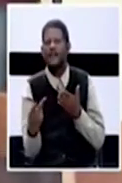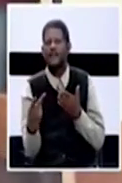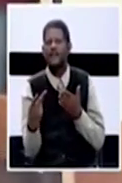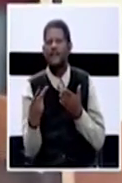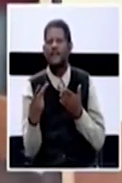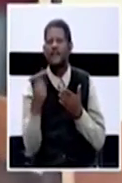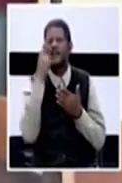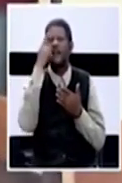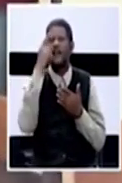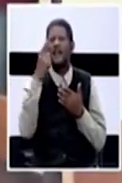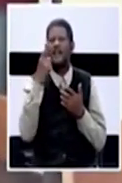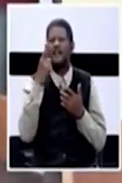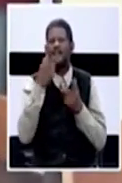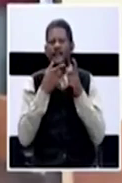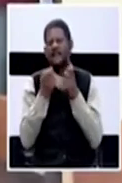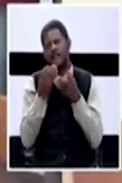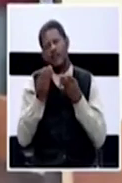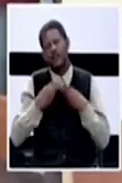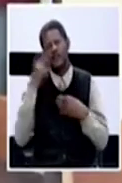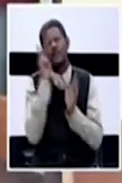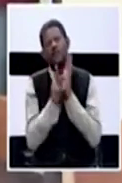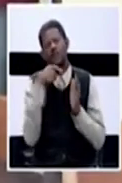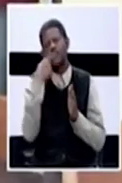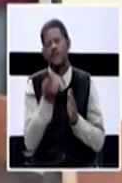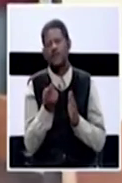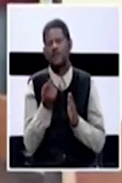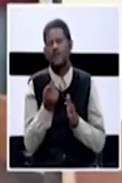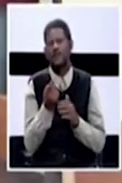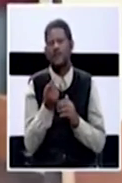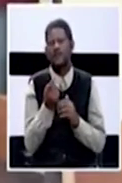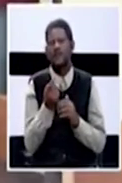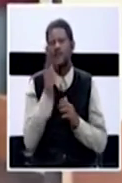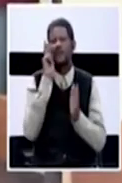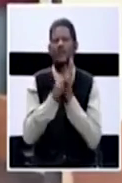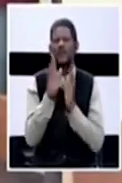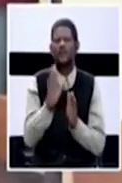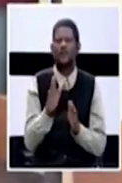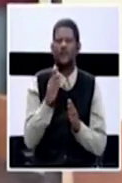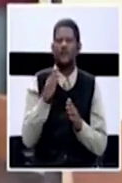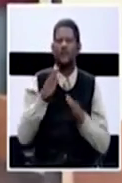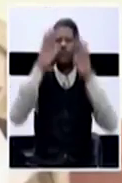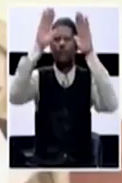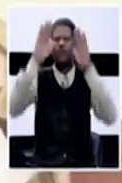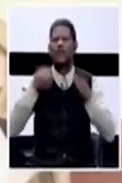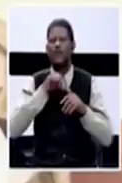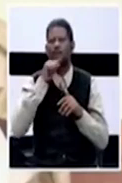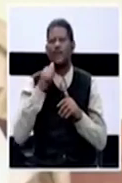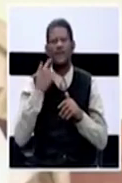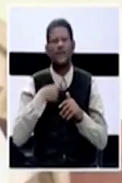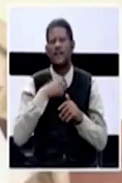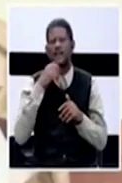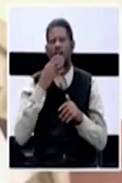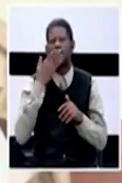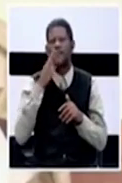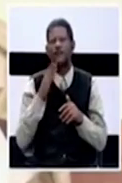ኣይክእል ኒአን ሓንቲ ጥይታብ ንወጃኻትኩም ገለመለ ኢለዮ ሃረምቲ ቀተልቲ ምርኾ ምሩኾ ኣይኮናን ዮም ኣጨኮኑለይ ግን